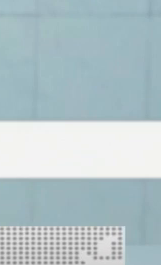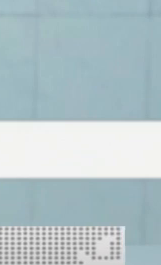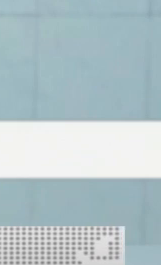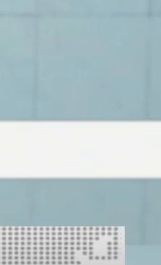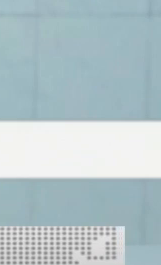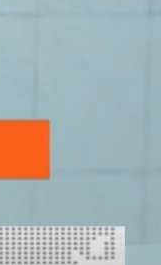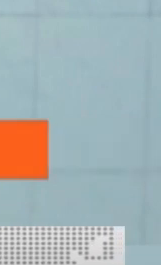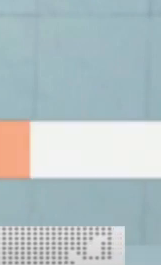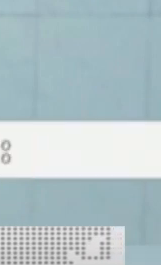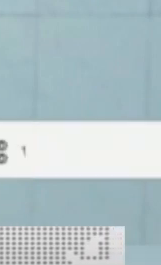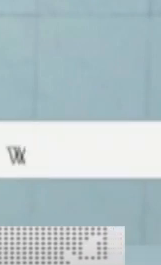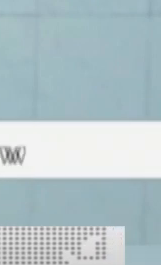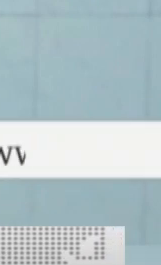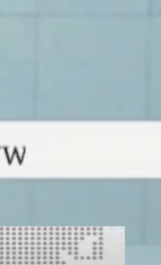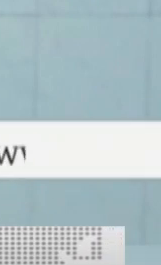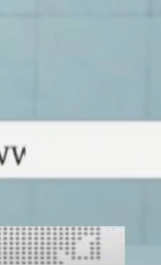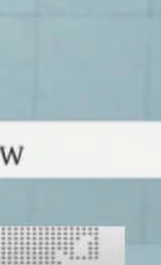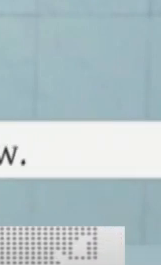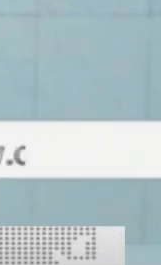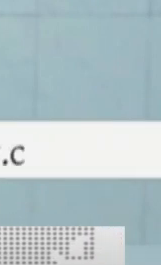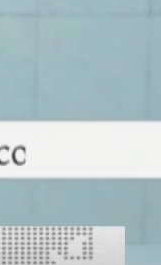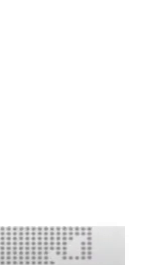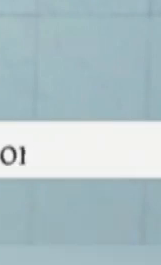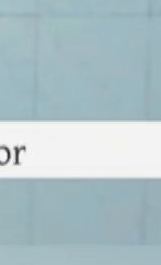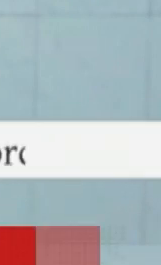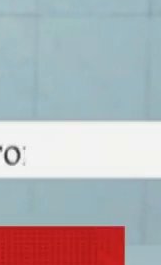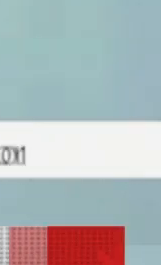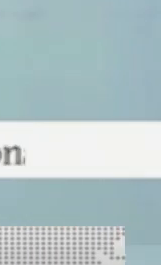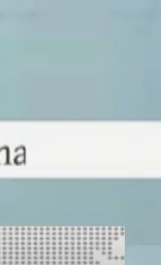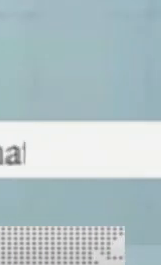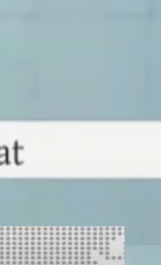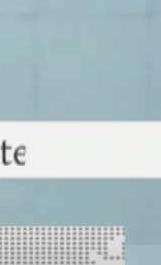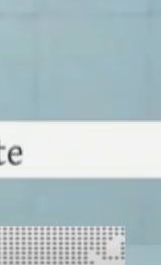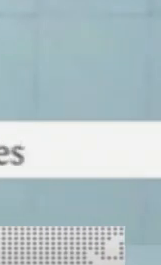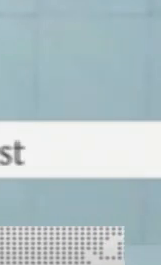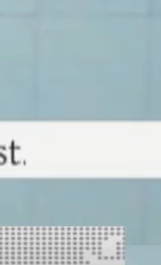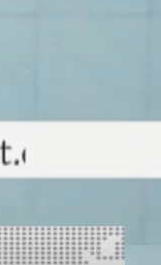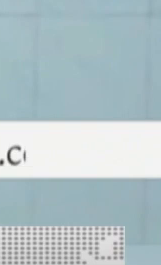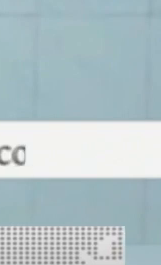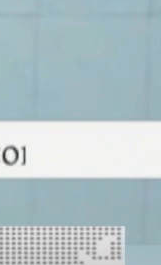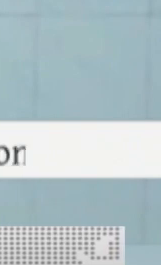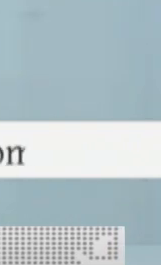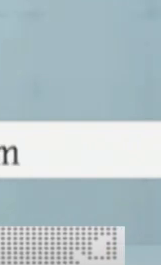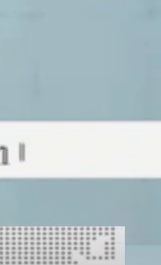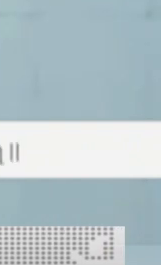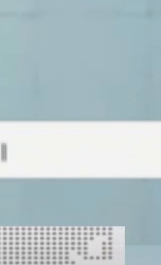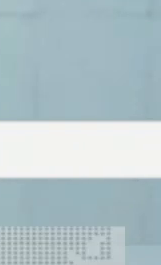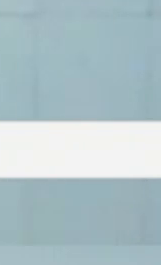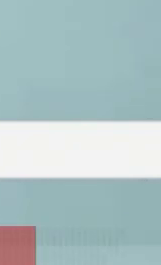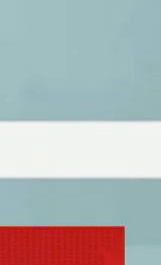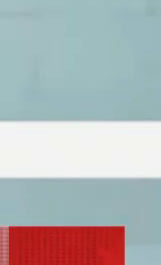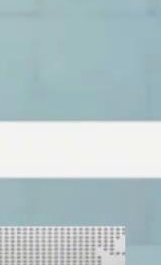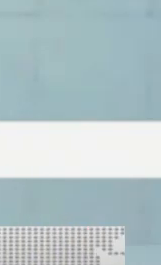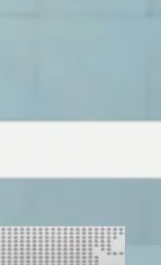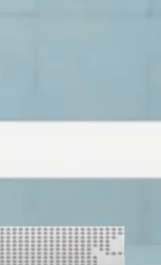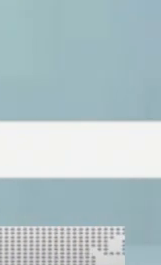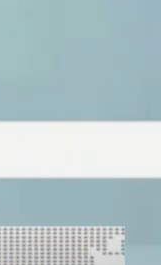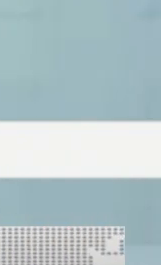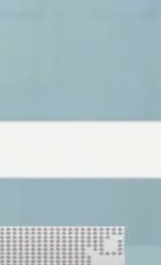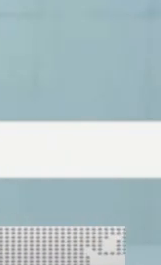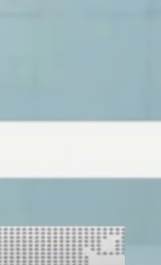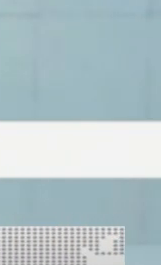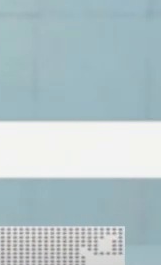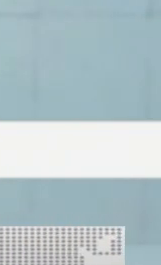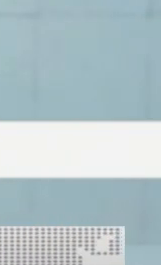এদের মধ্যে পুরুষ তিনজন এবং মহিলা দুইজন। যে শিশুটি মারা গেছেন 10-এর নিচে বয়স, তার অন্য নেফ্রোটিক সিনড্রোম